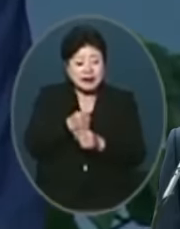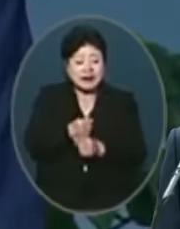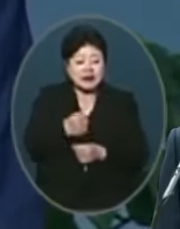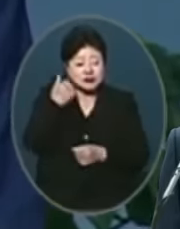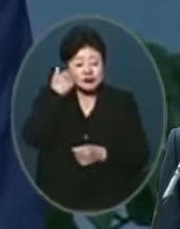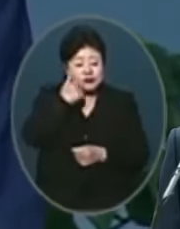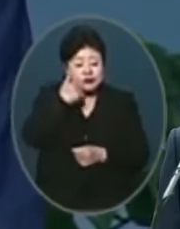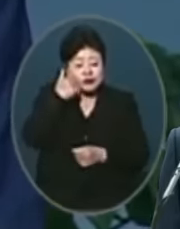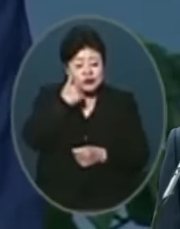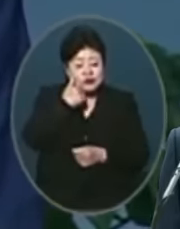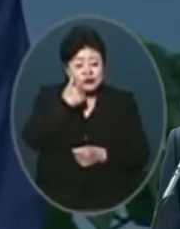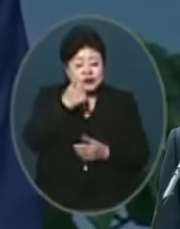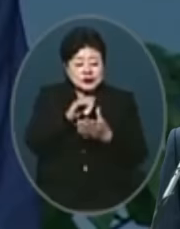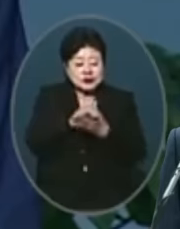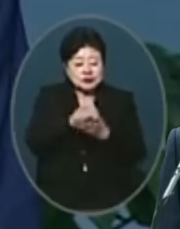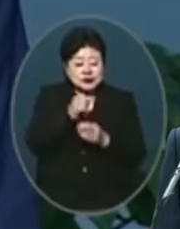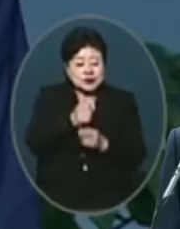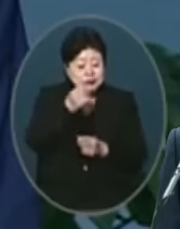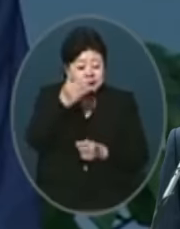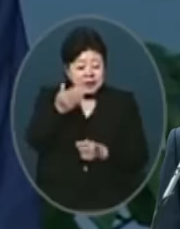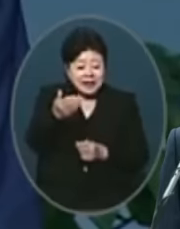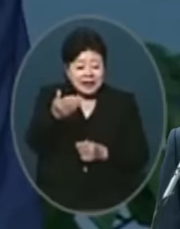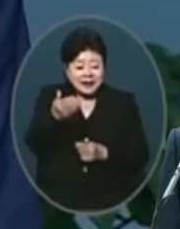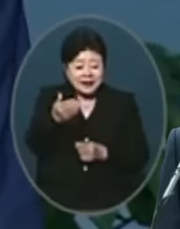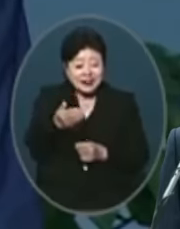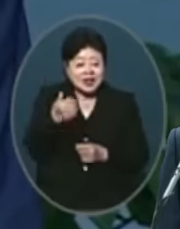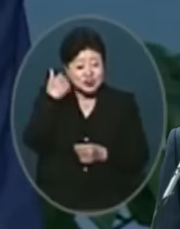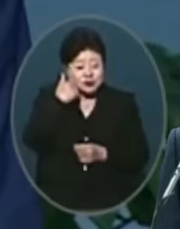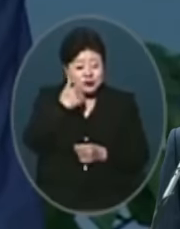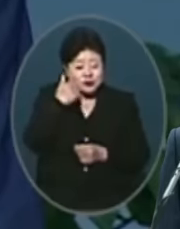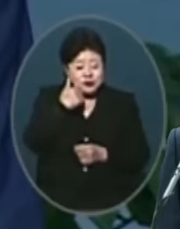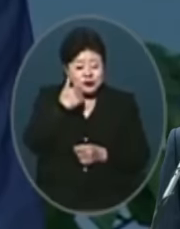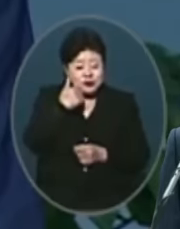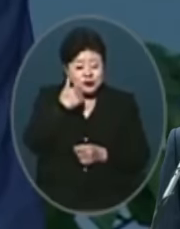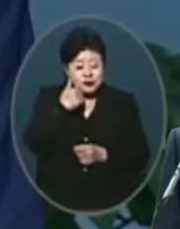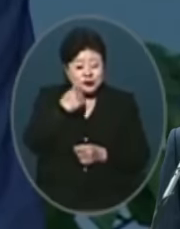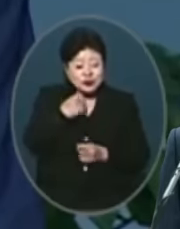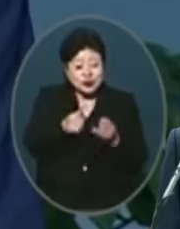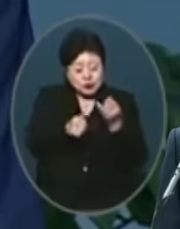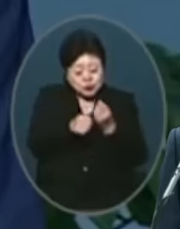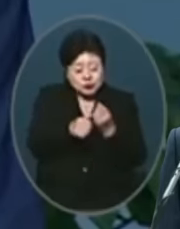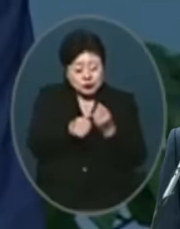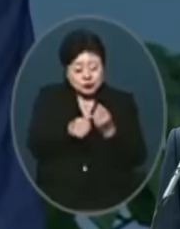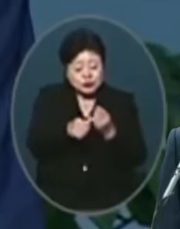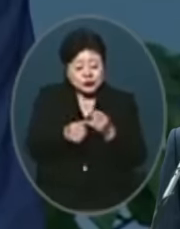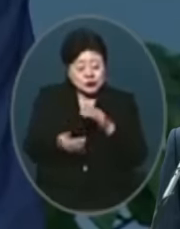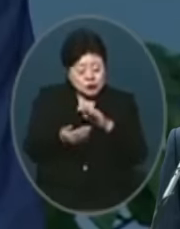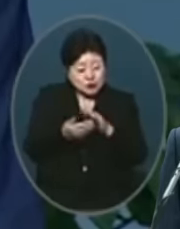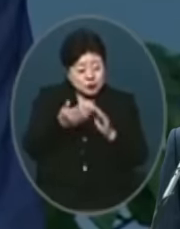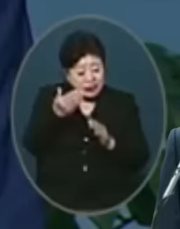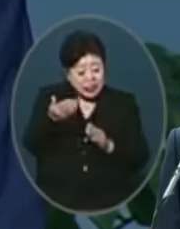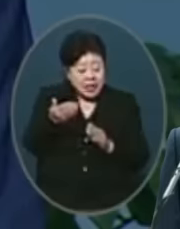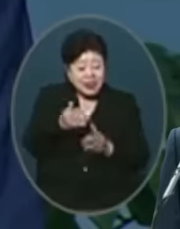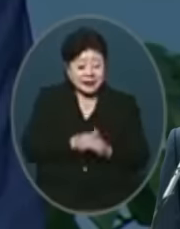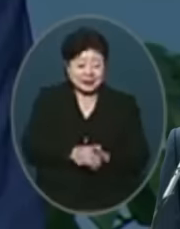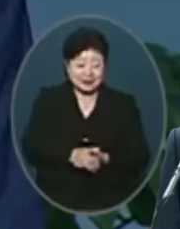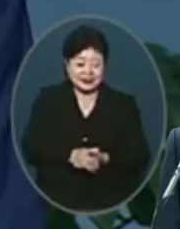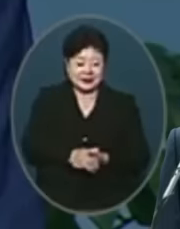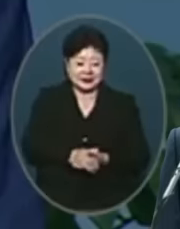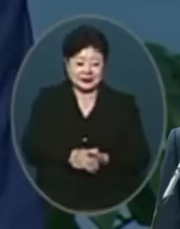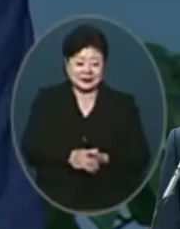누구를 친구로 삼지, 누구를 부부의 관계를 가지고 살지